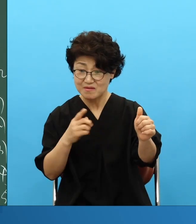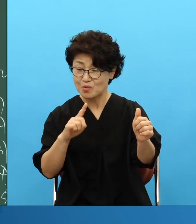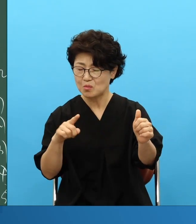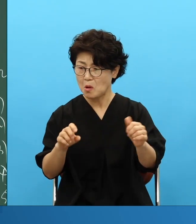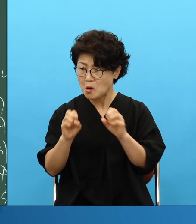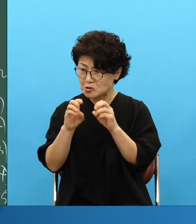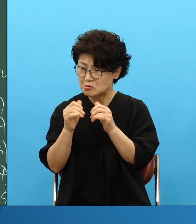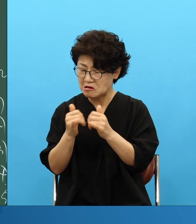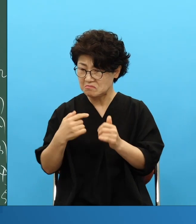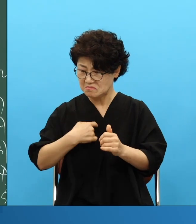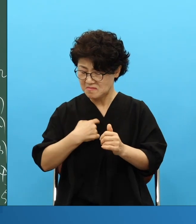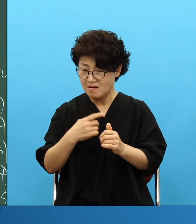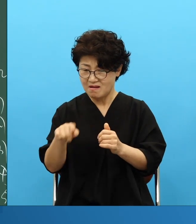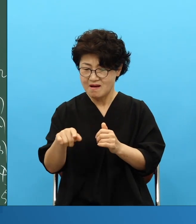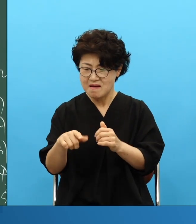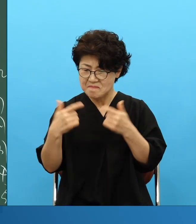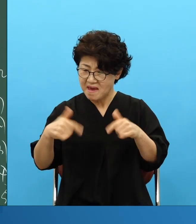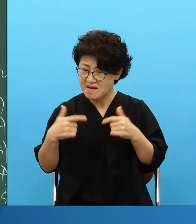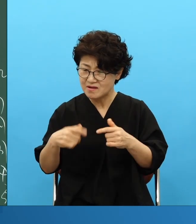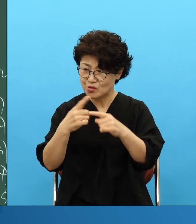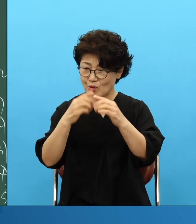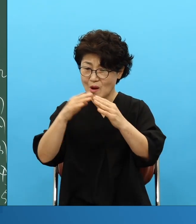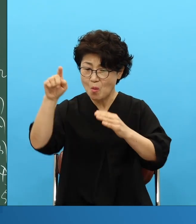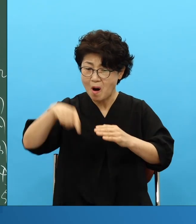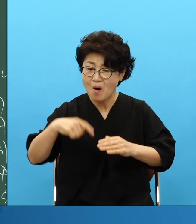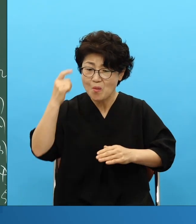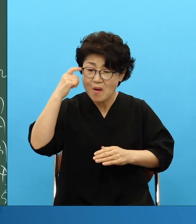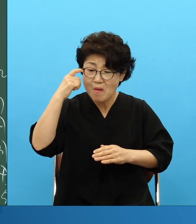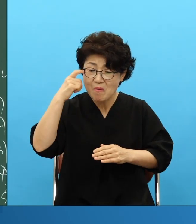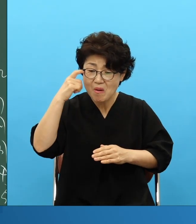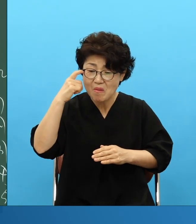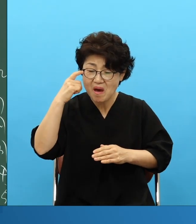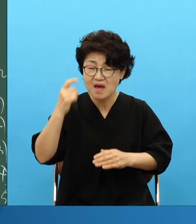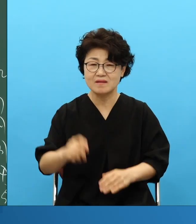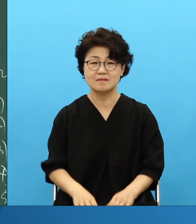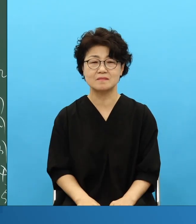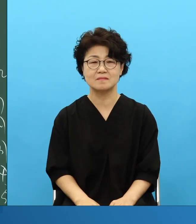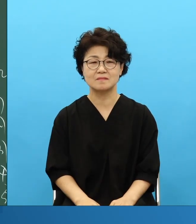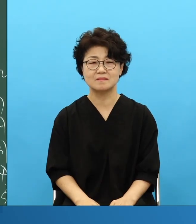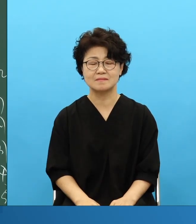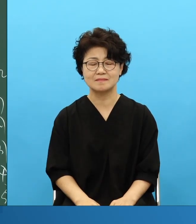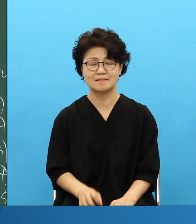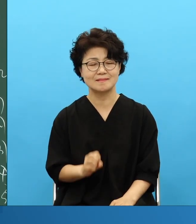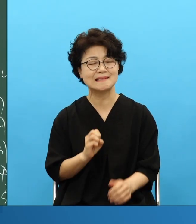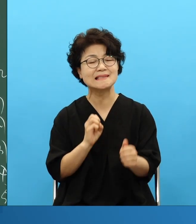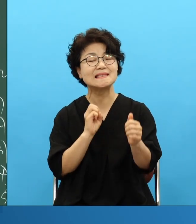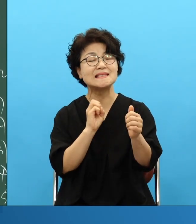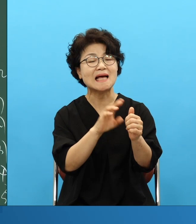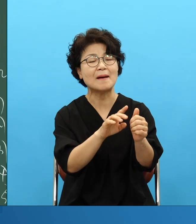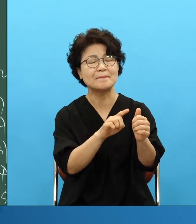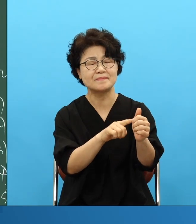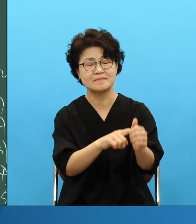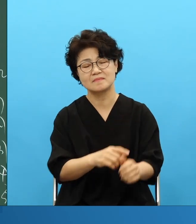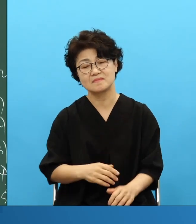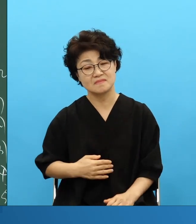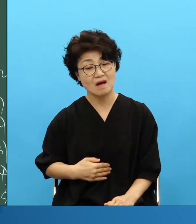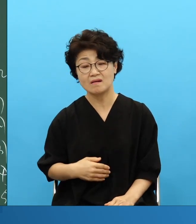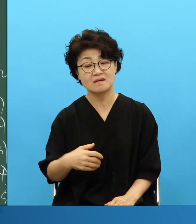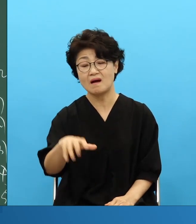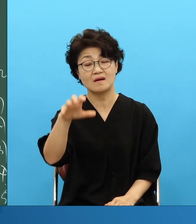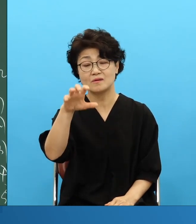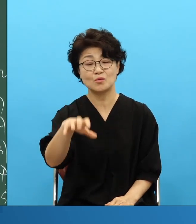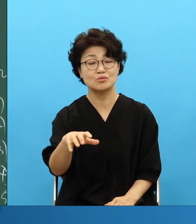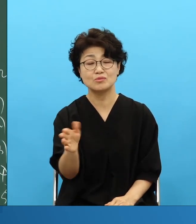I heard that you come to church every day. 그래요. 갈 데가 없어가지고 내가. And I told him, I don't have anywhere else to go.